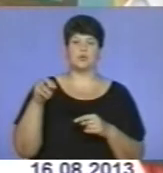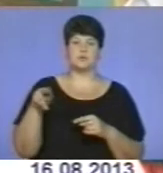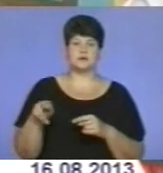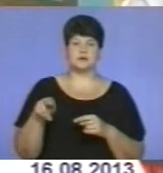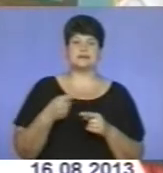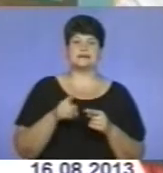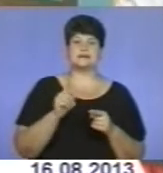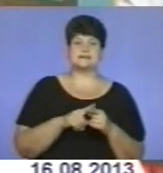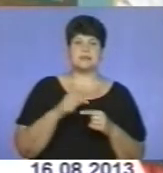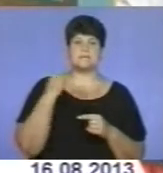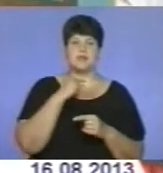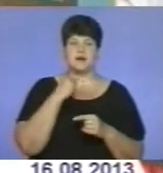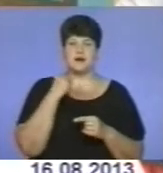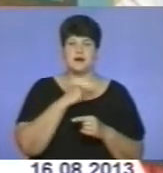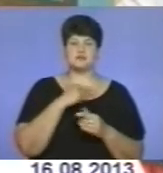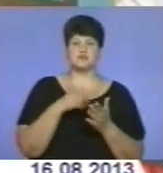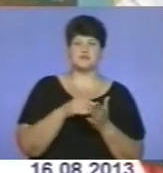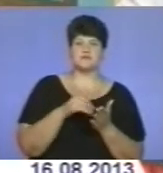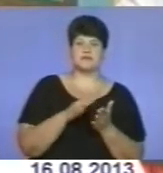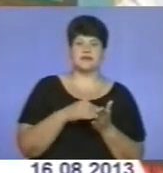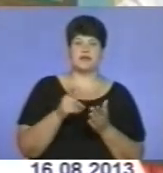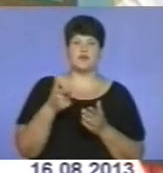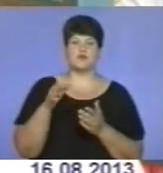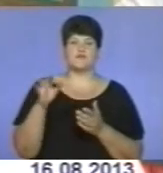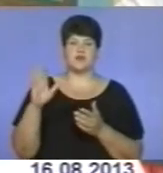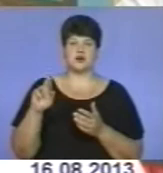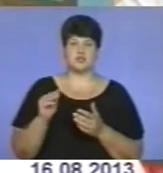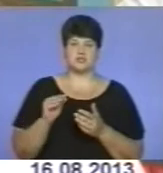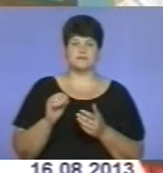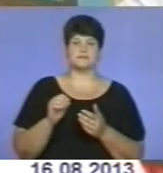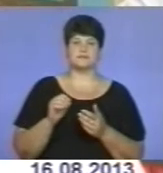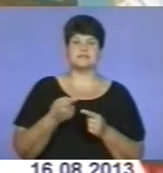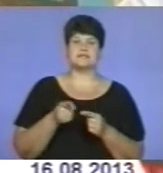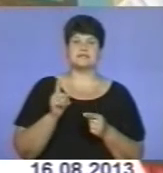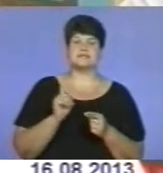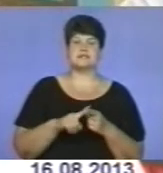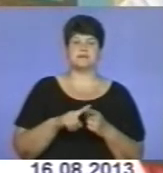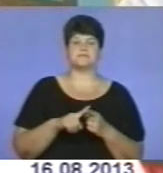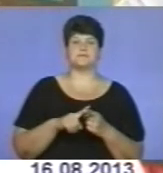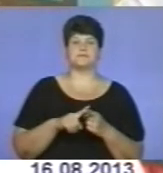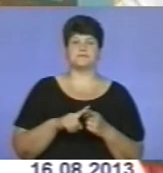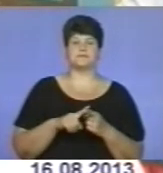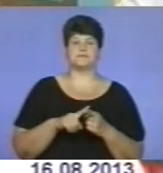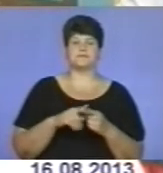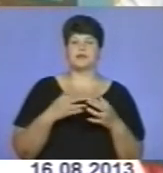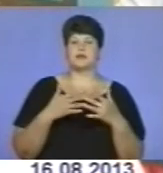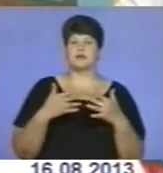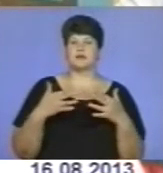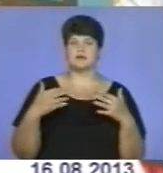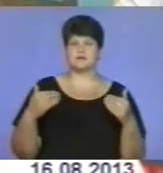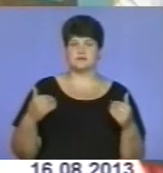м'ясо, і свине, і гов'яжі. Це різні